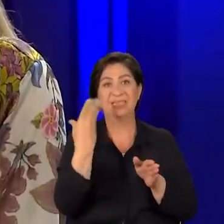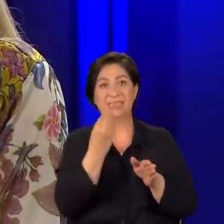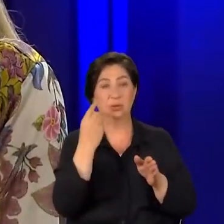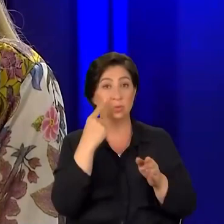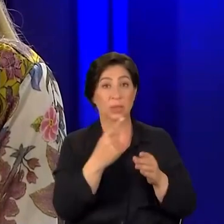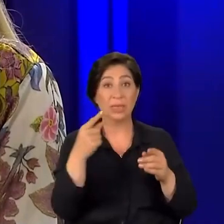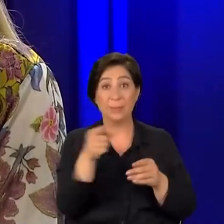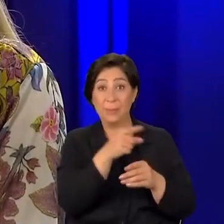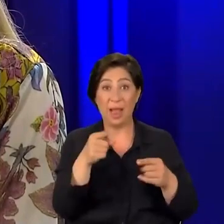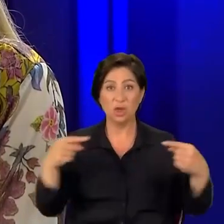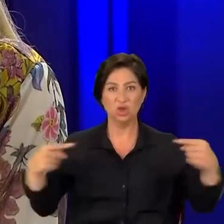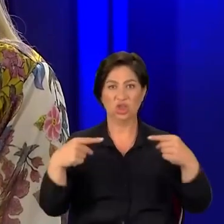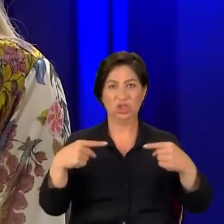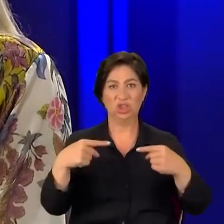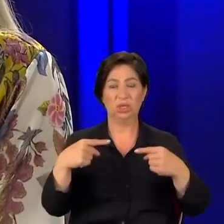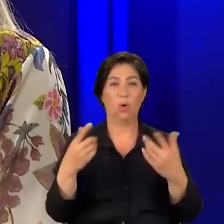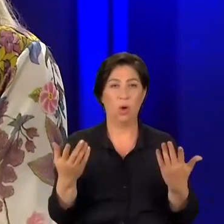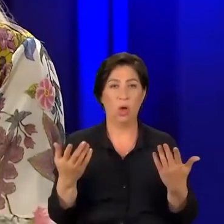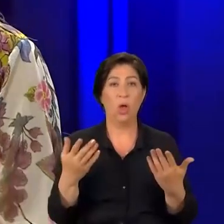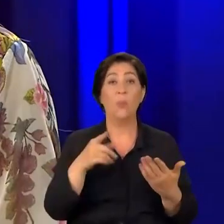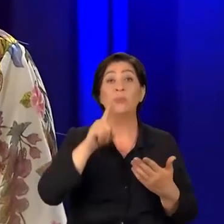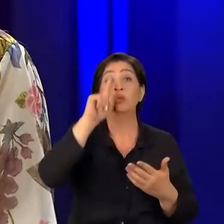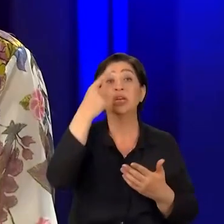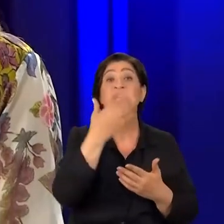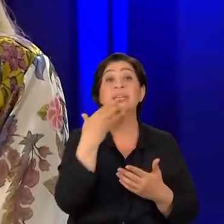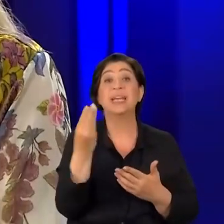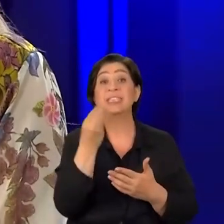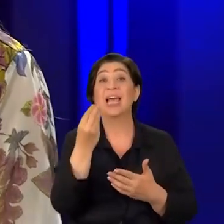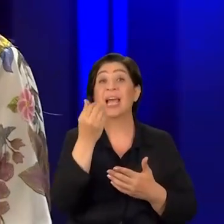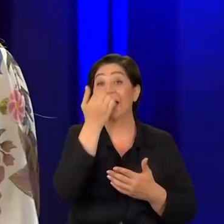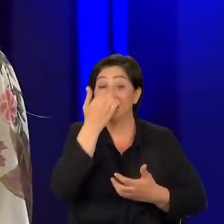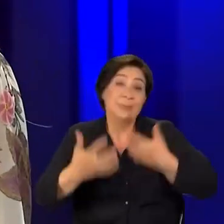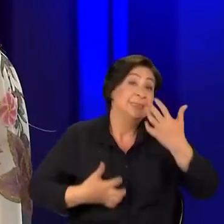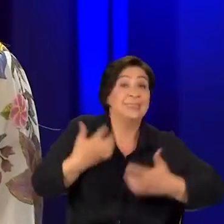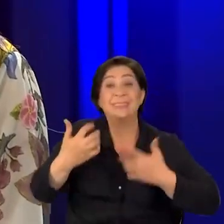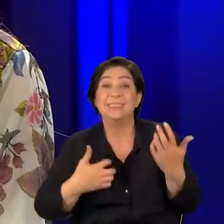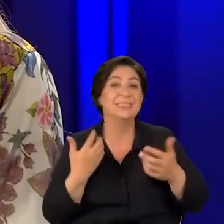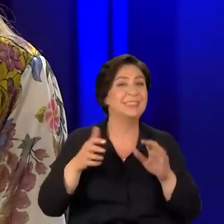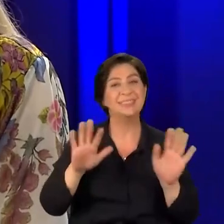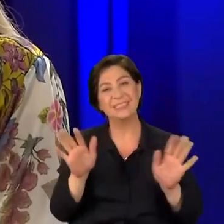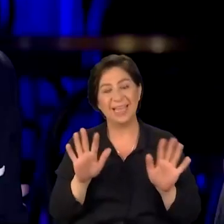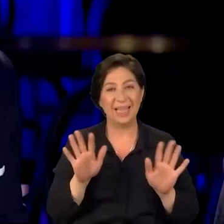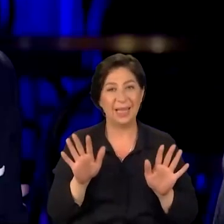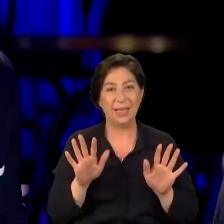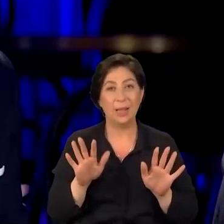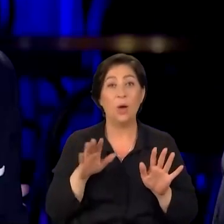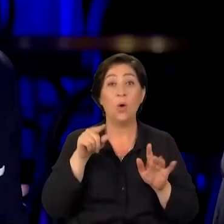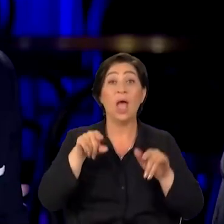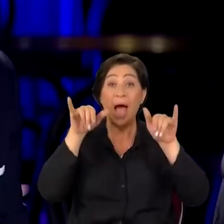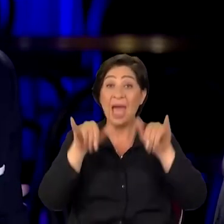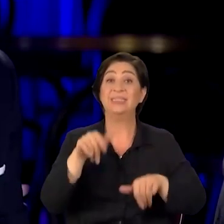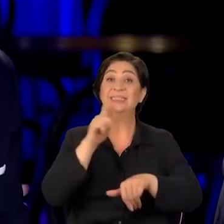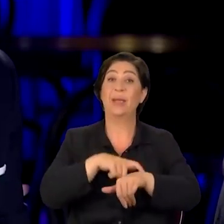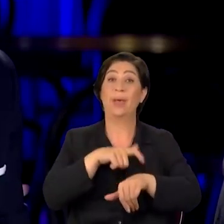Birbiriyle çatışan değerler bunlar aslında. Evet. Yani bu sadece gençliğin kanının fazla kaynamasından falan filan bir şey değil. Onlar aynı